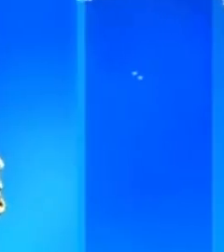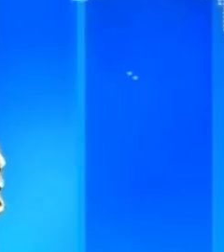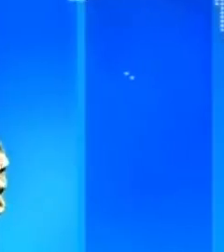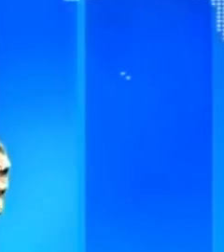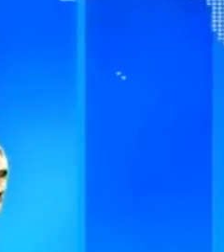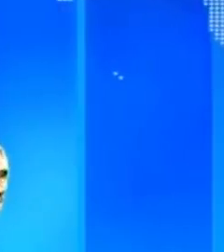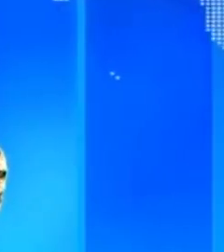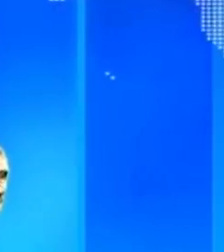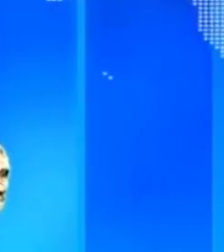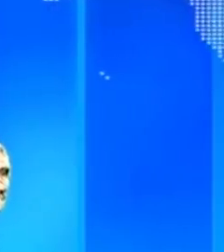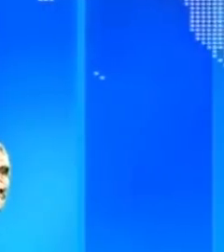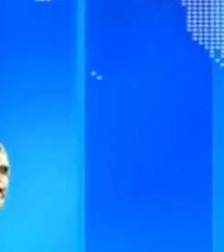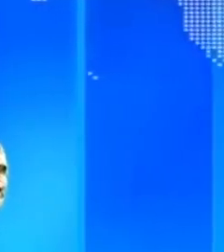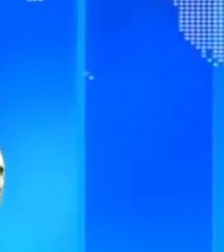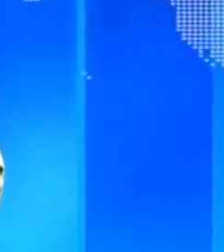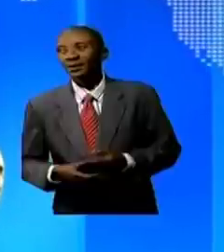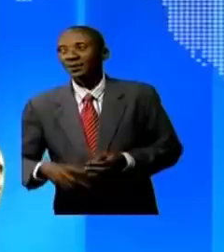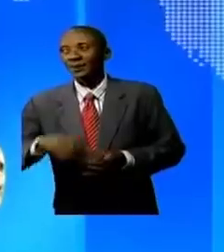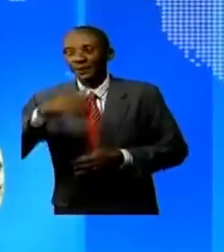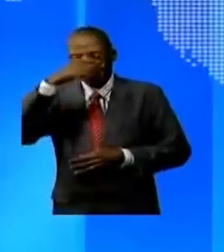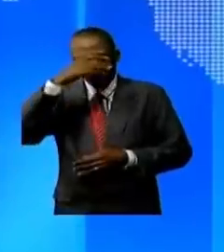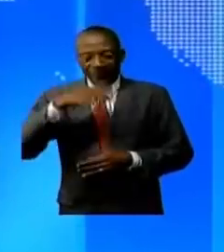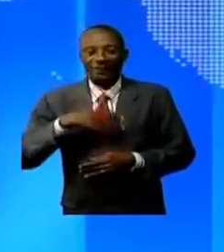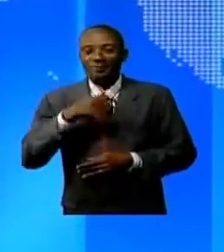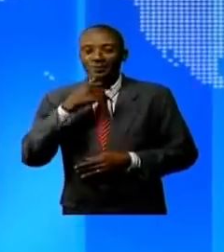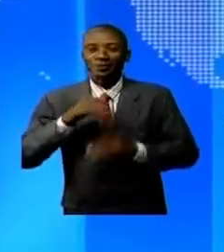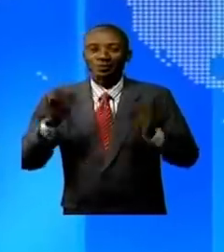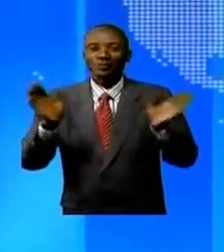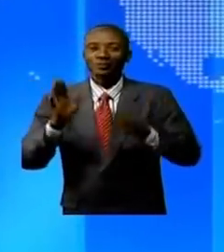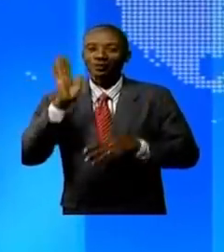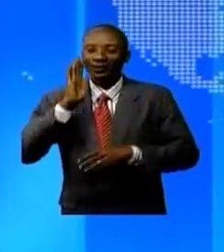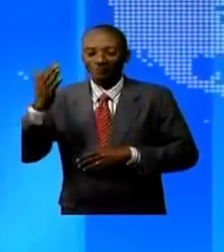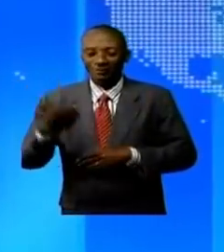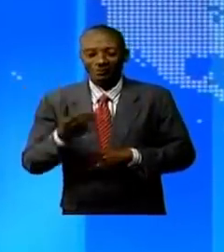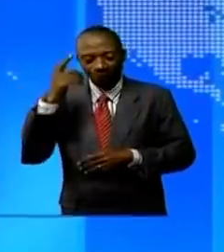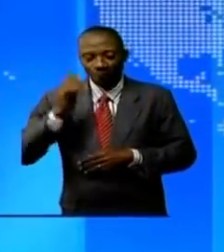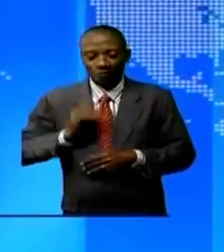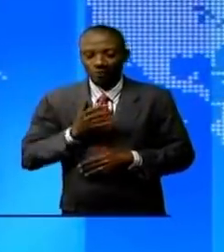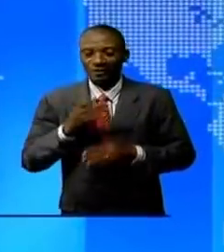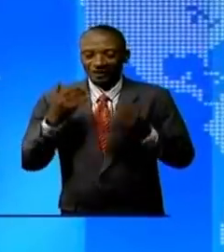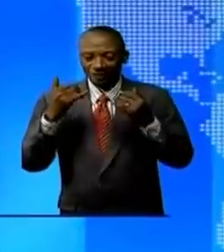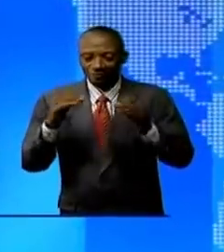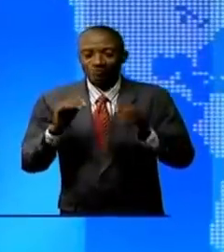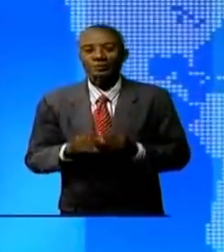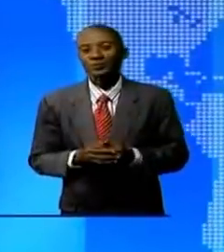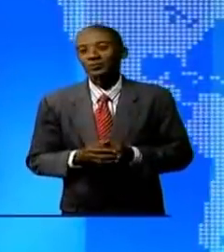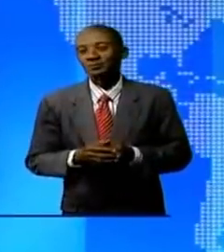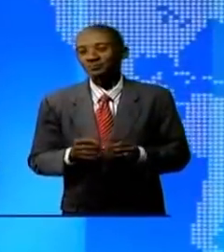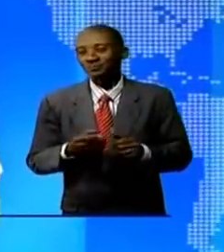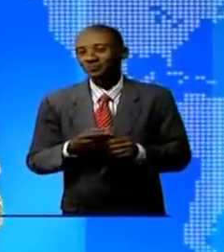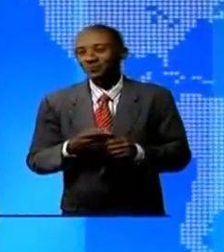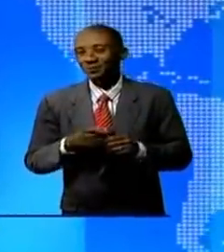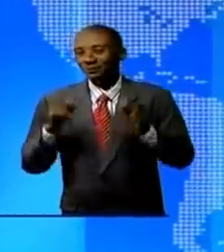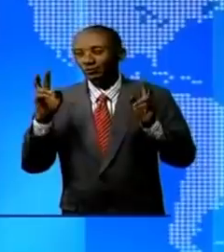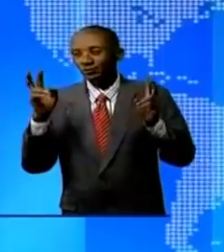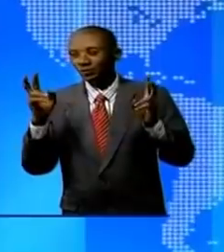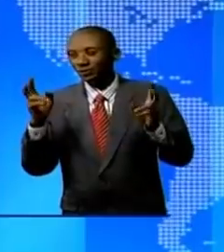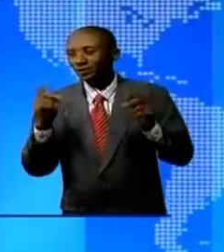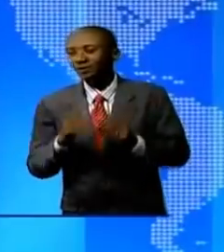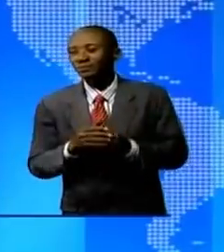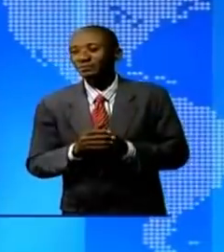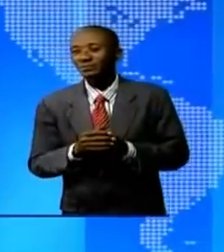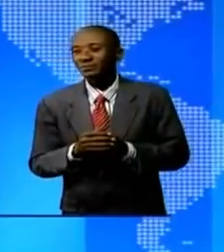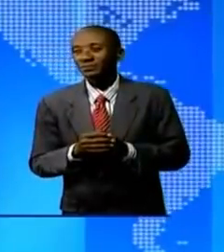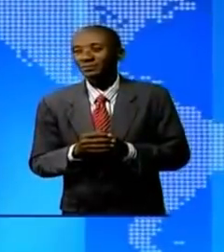Mesdames, Messieurs, bonsoir. Bienvenue dans ce journal. Un seul titre au sommaire. 18 criminels et 13 miliciens du Front patriotique et intégration